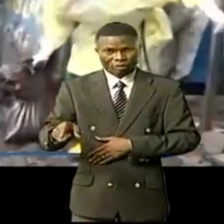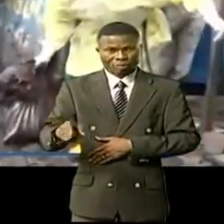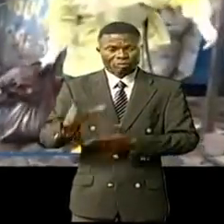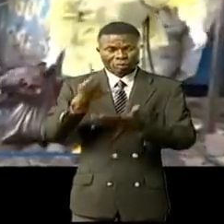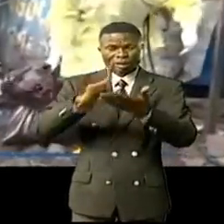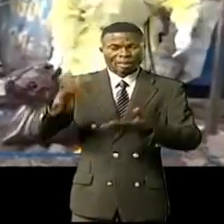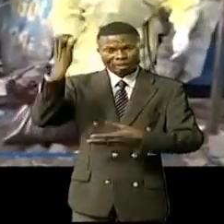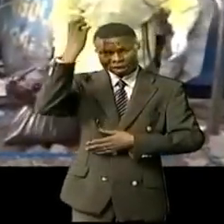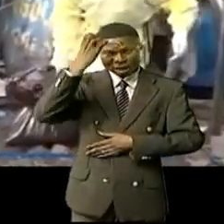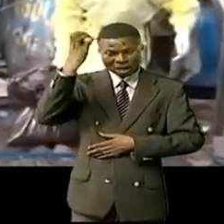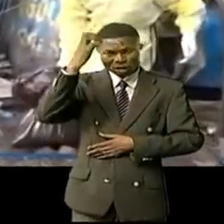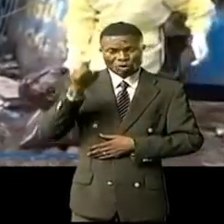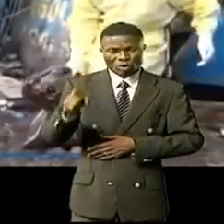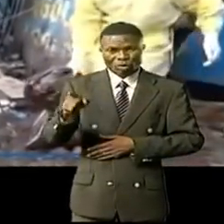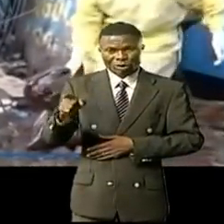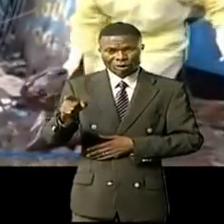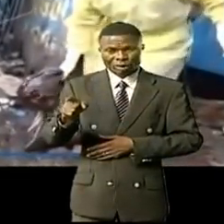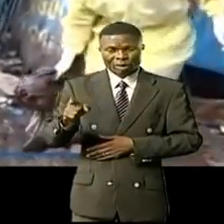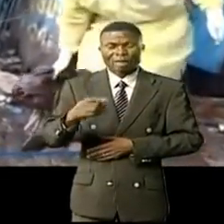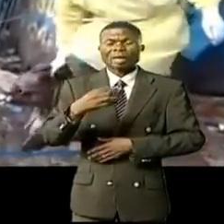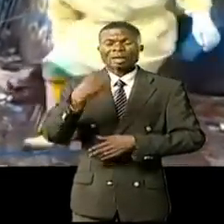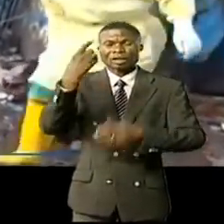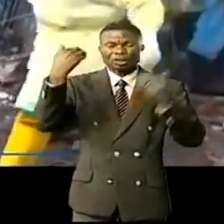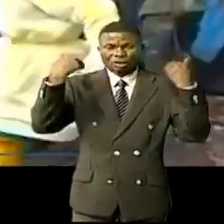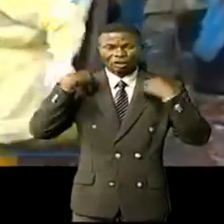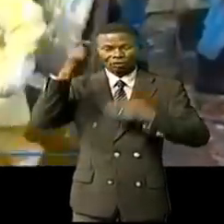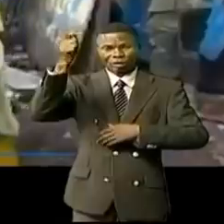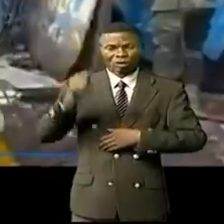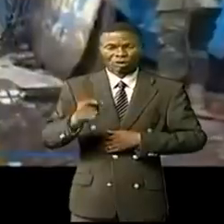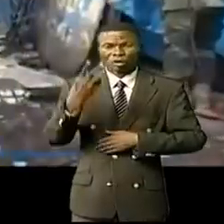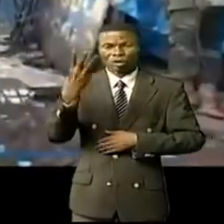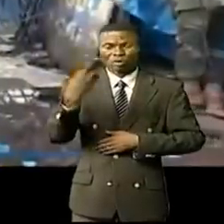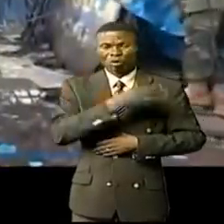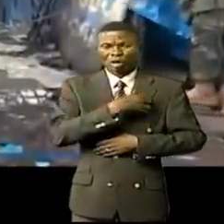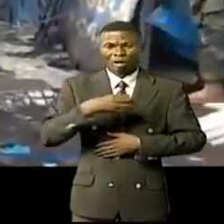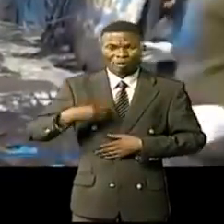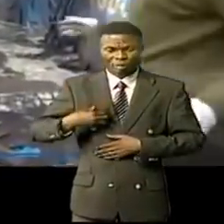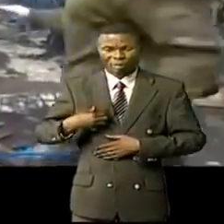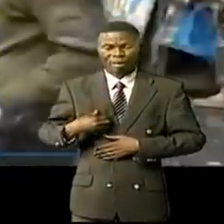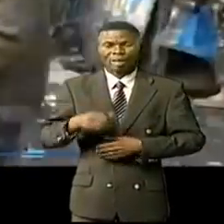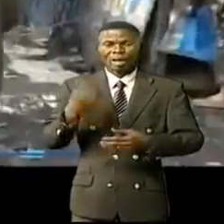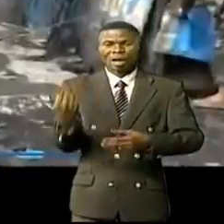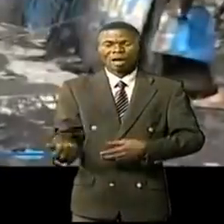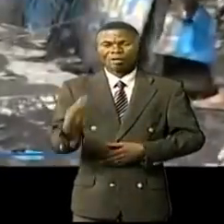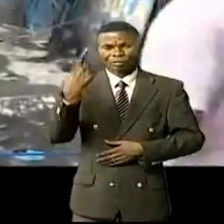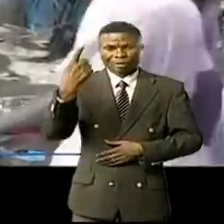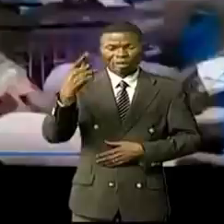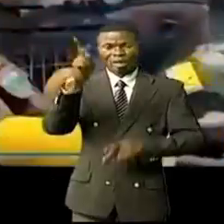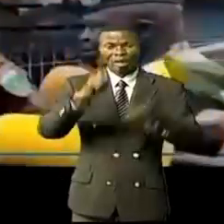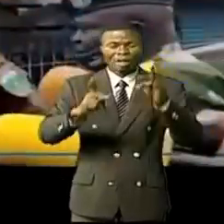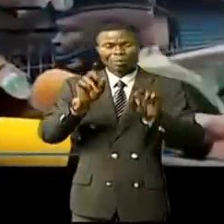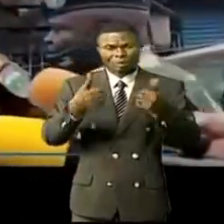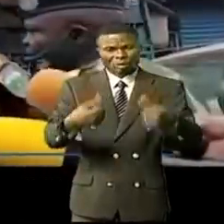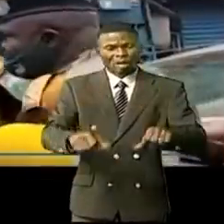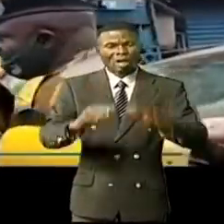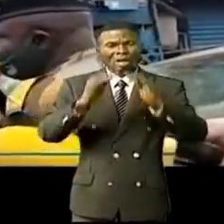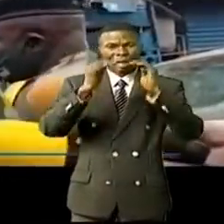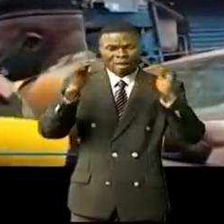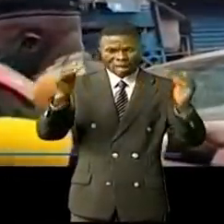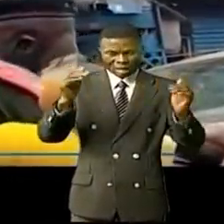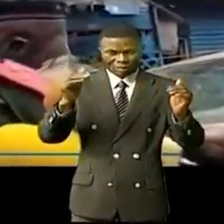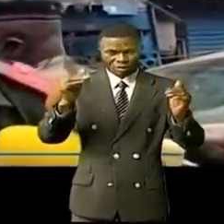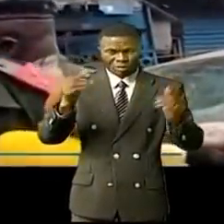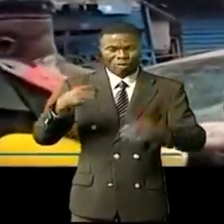lieutenant-colonel, un capitaine, 3 femmes et un enfant. La population doit rester calme. Nous sommes